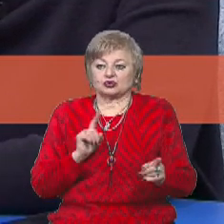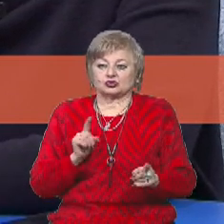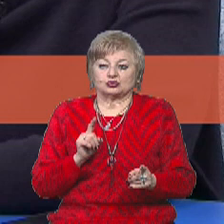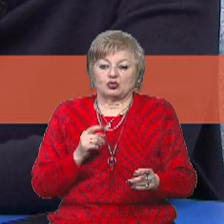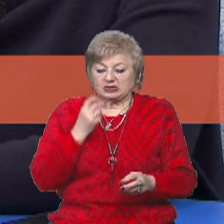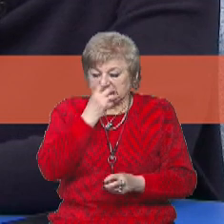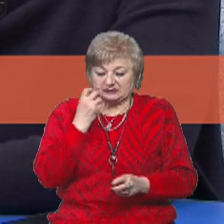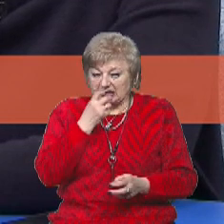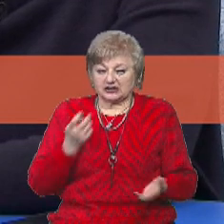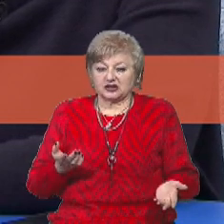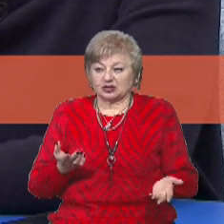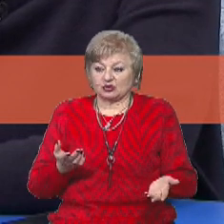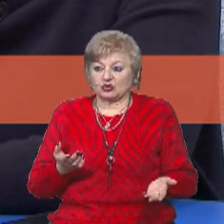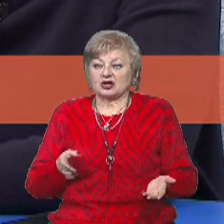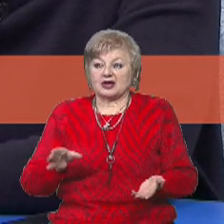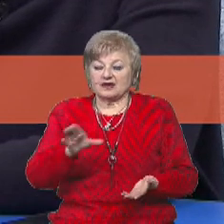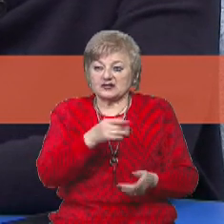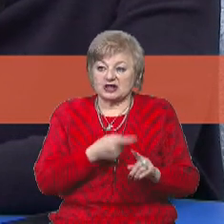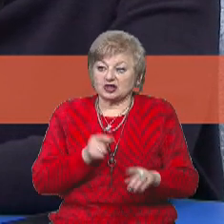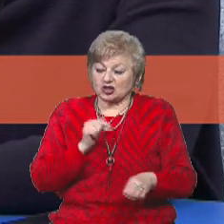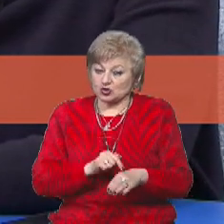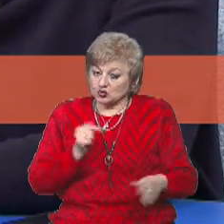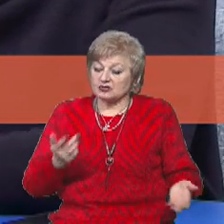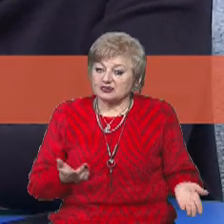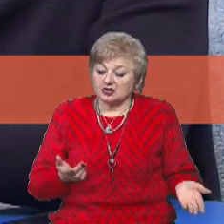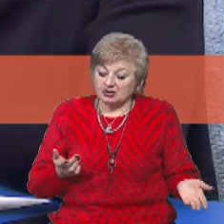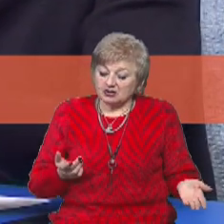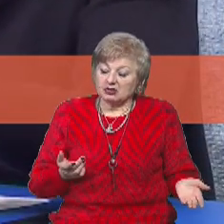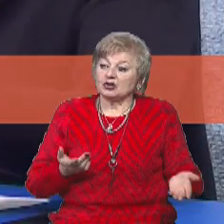яка смерділа, і всі це відчували. Да.